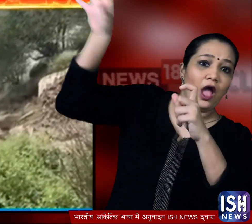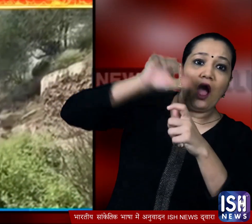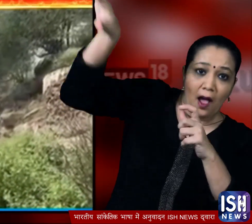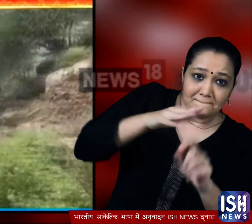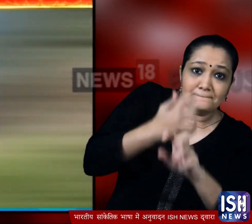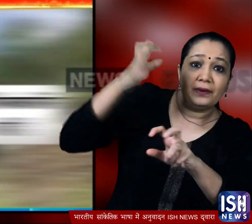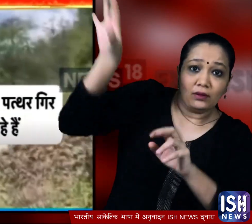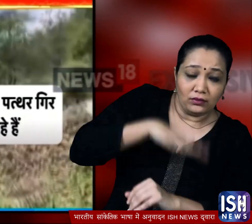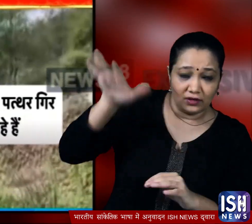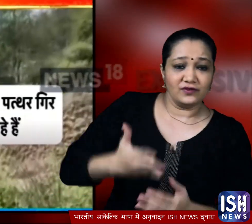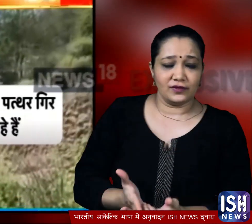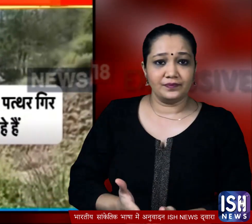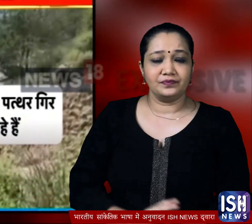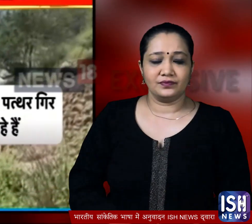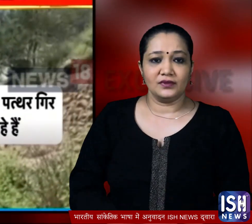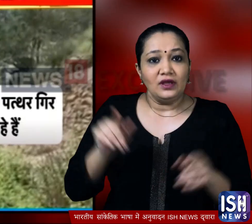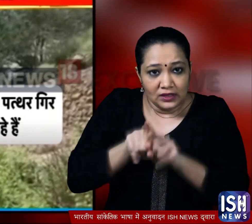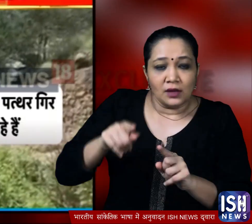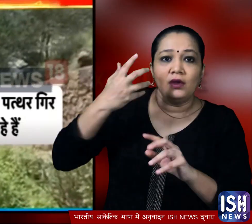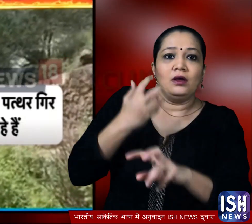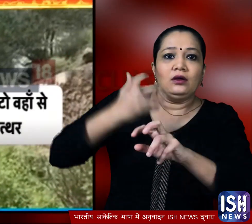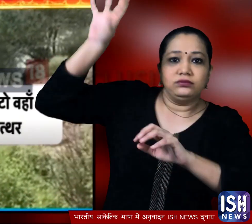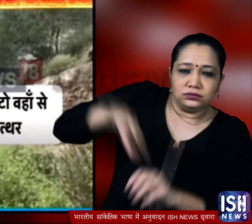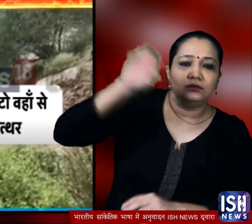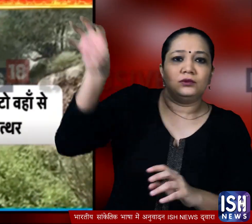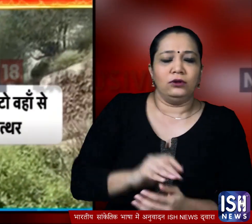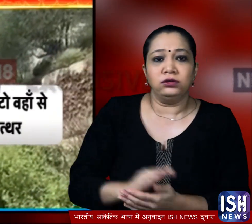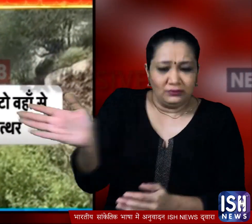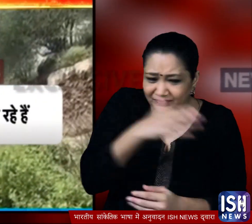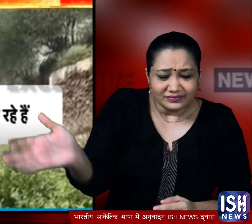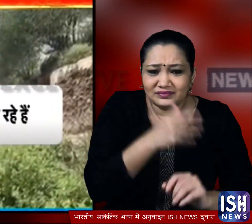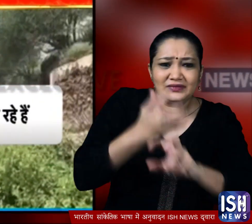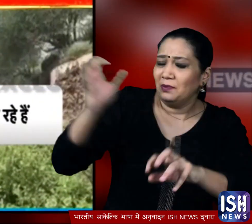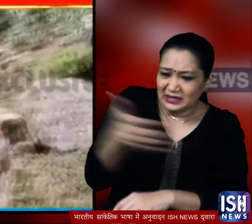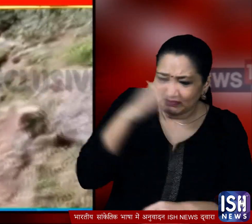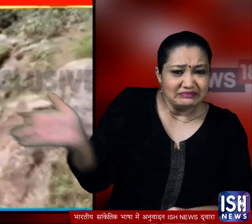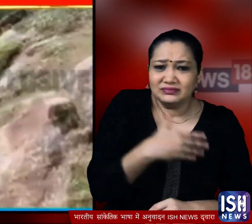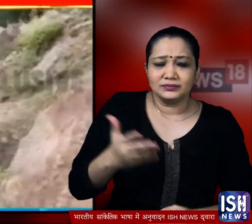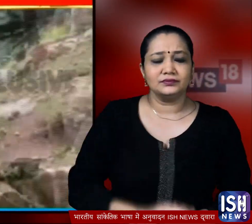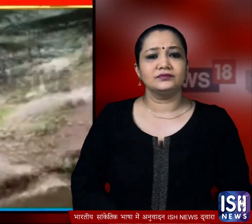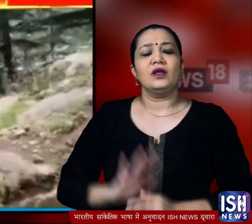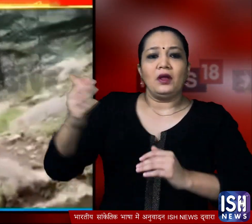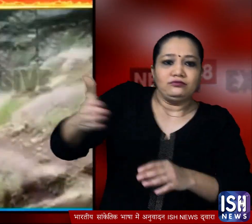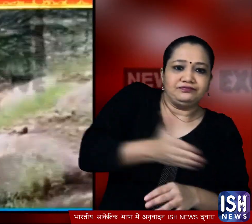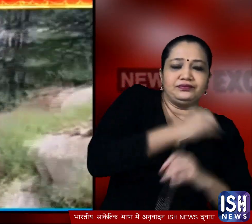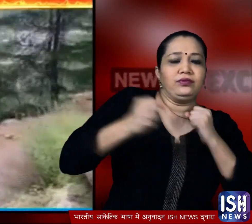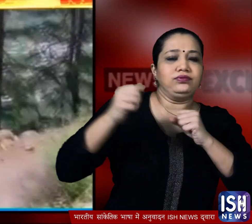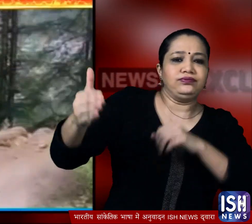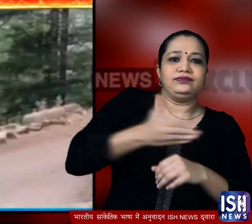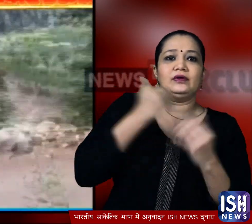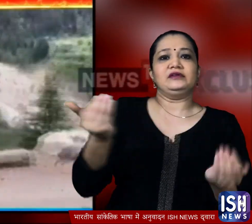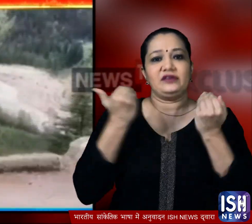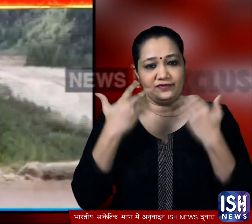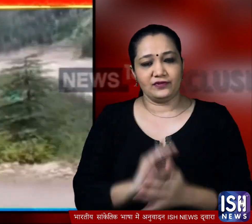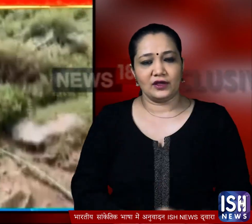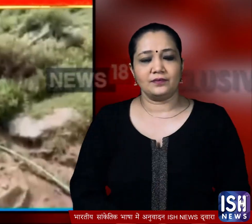पत्थर गिरते नजर आए। अभी भी पत्थर गिर रहे हैं। भाई हटो वहां से, पत्थर आ रहे हैं, हटो। बाद में वो किसी तरह वहां से भागकर सुरक्षित